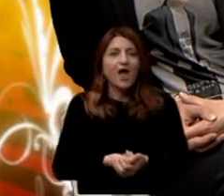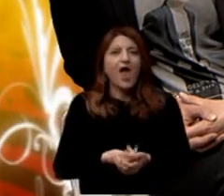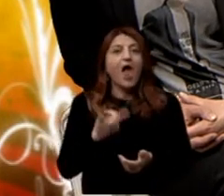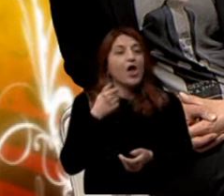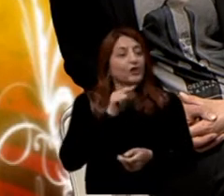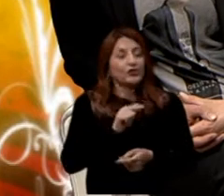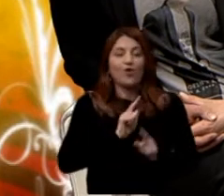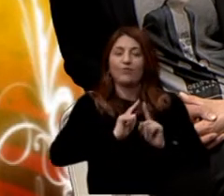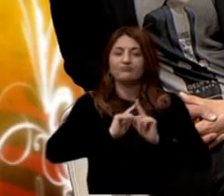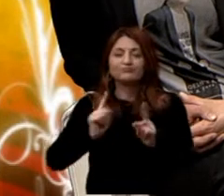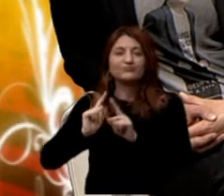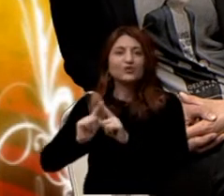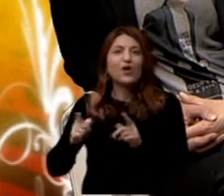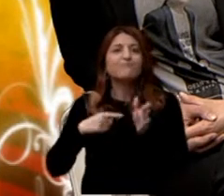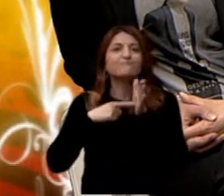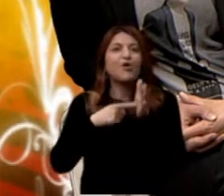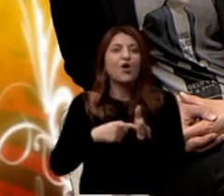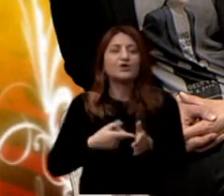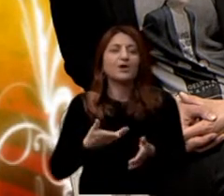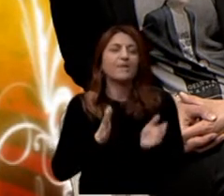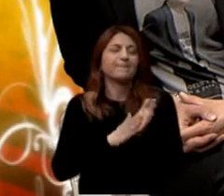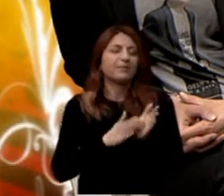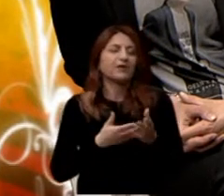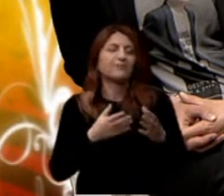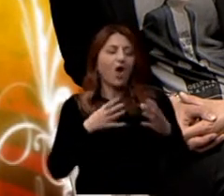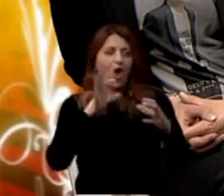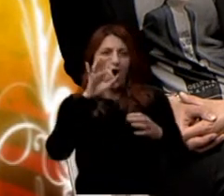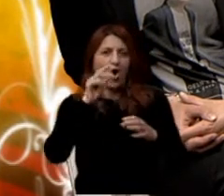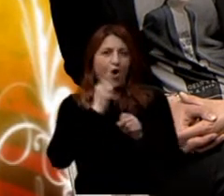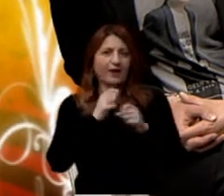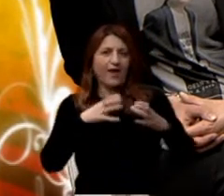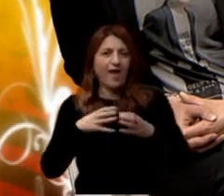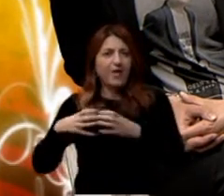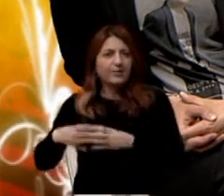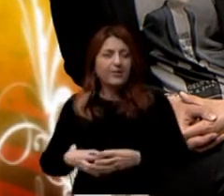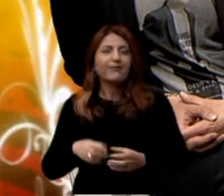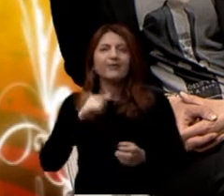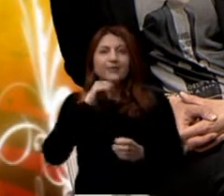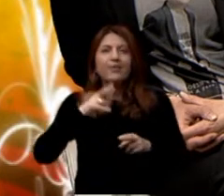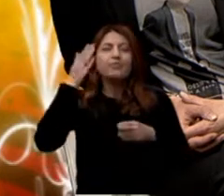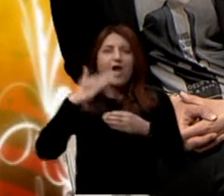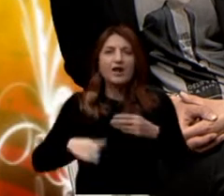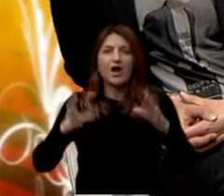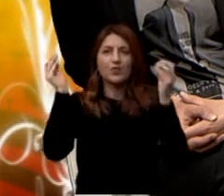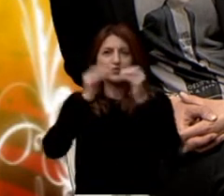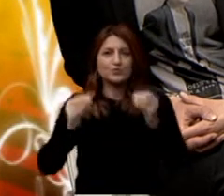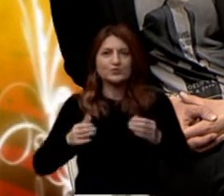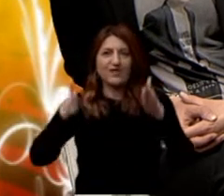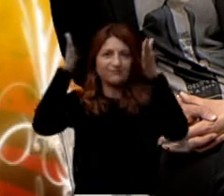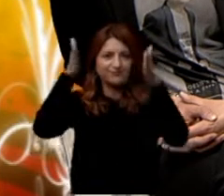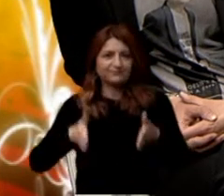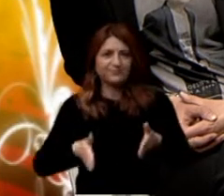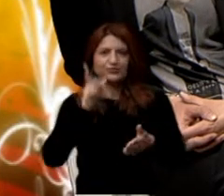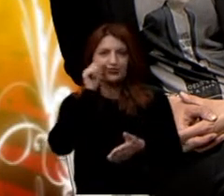to drugačije odražava na organe, a onda i na organski sustav u cjelini. Dakle, pomaci su